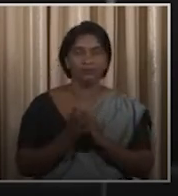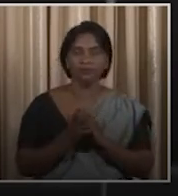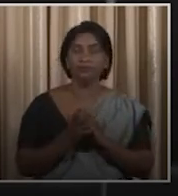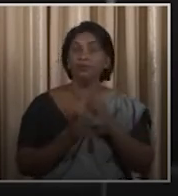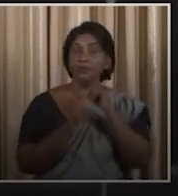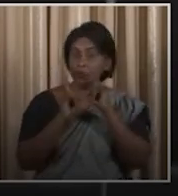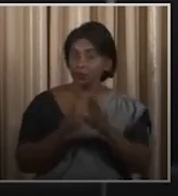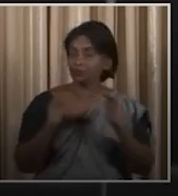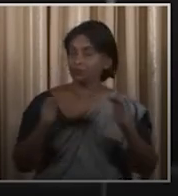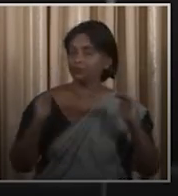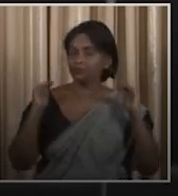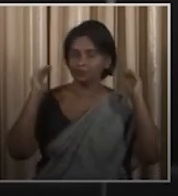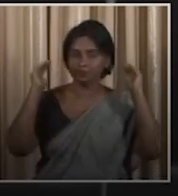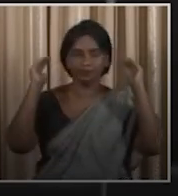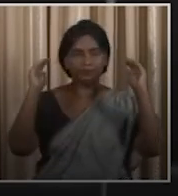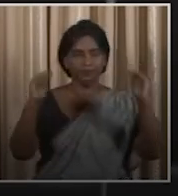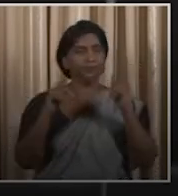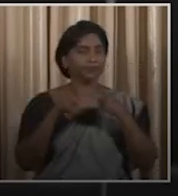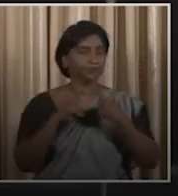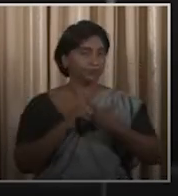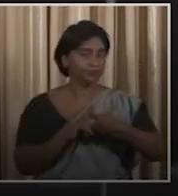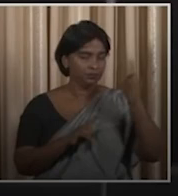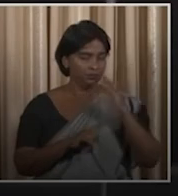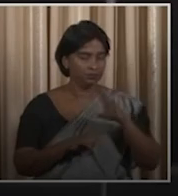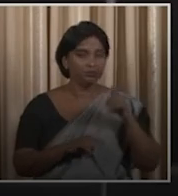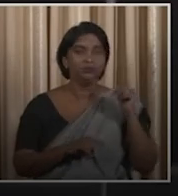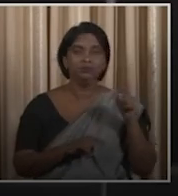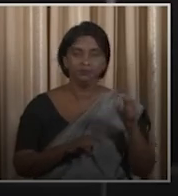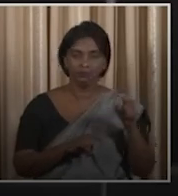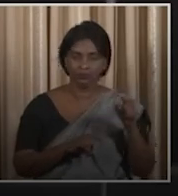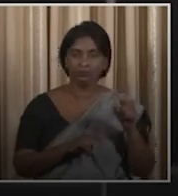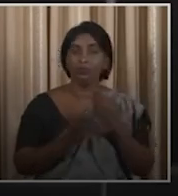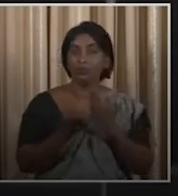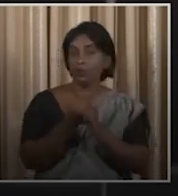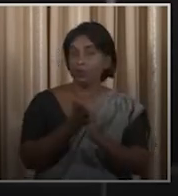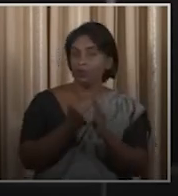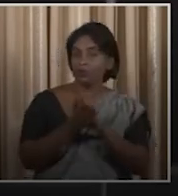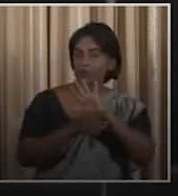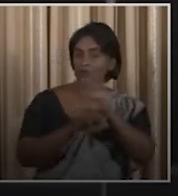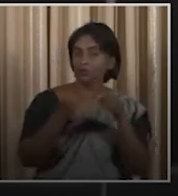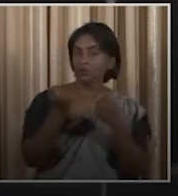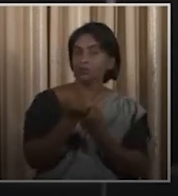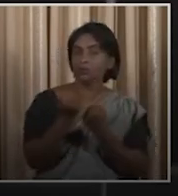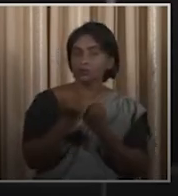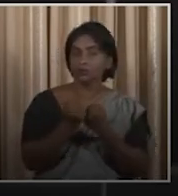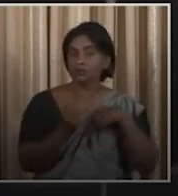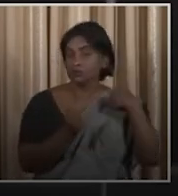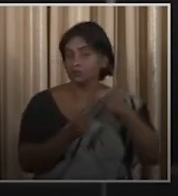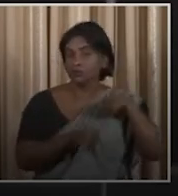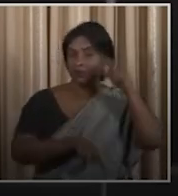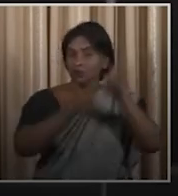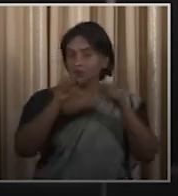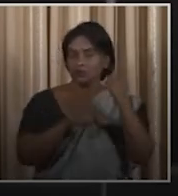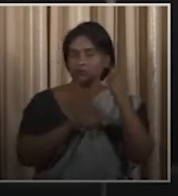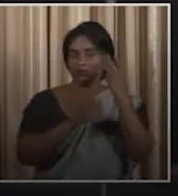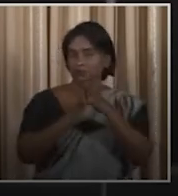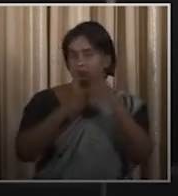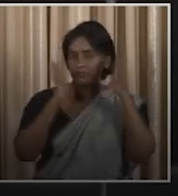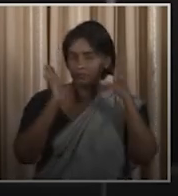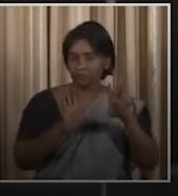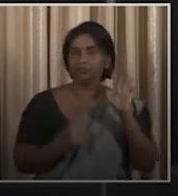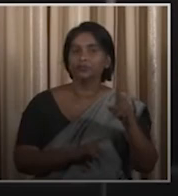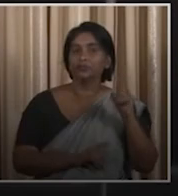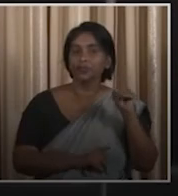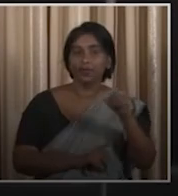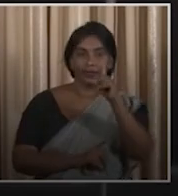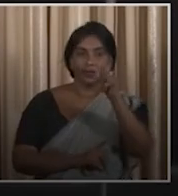ඒ මට්ටමට එන්නට උදව් උපකාර කරපු ශ්‍රේෂ්ඨයන් ගණනාවක් සිටියා